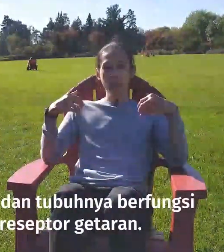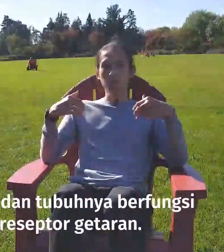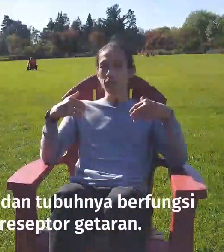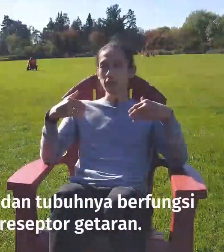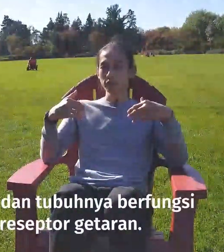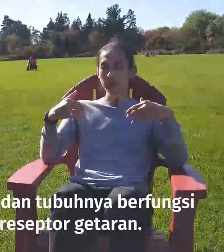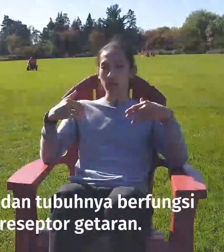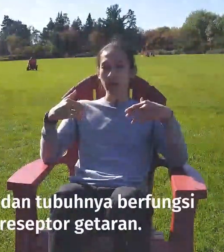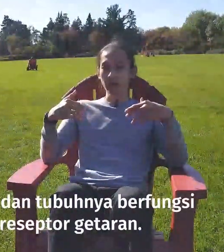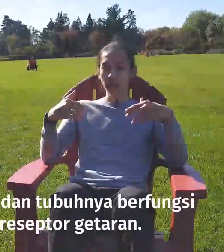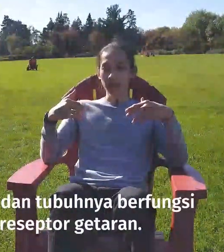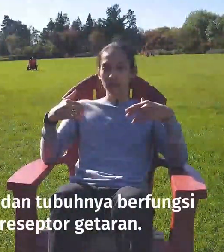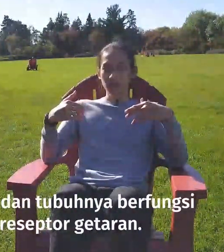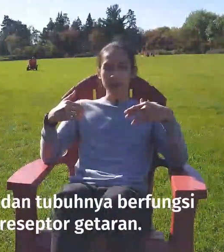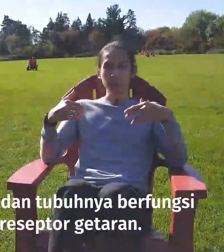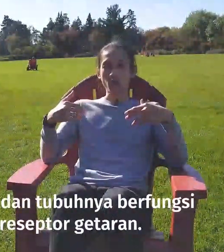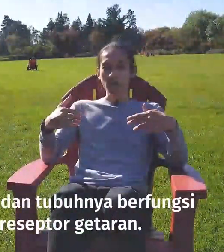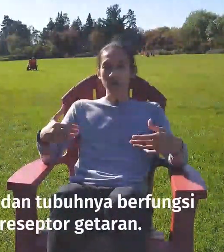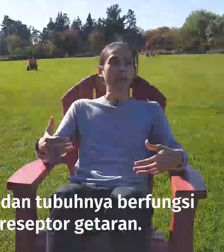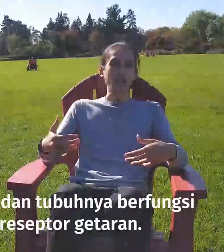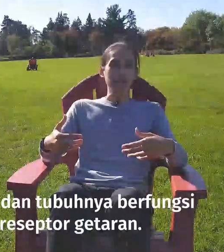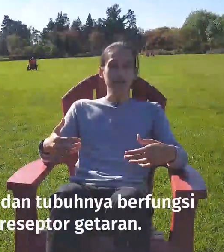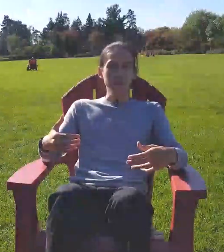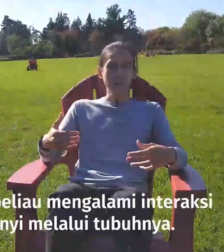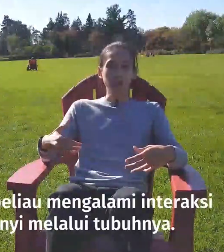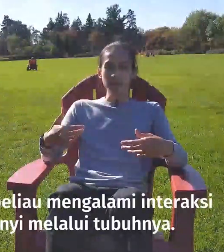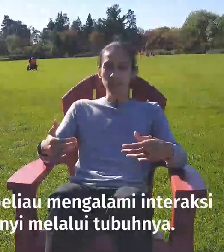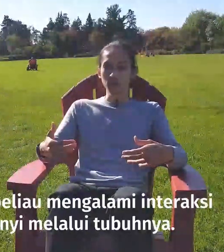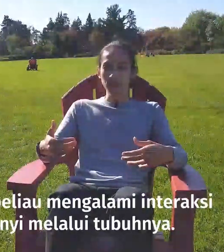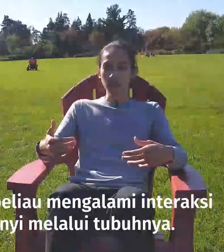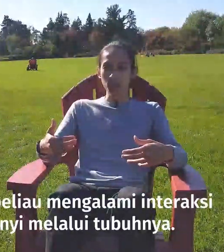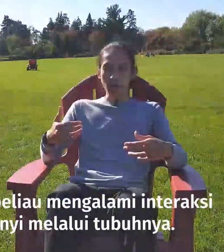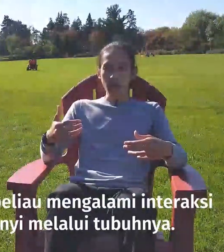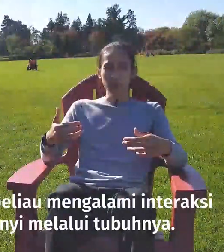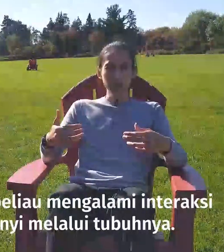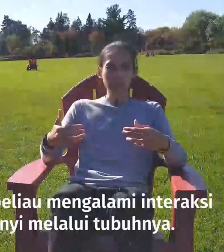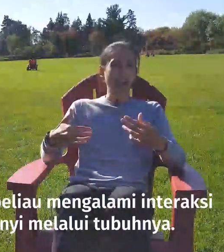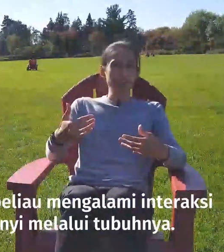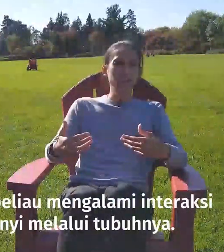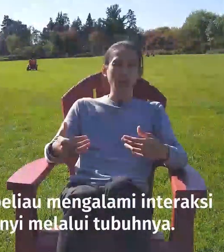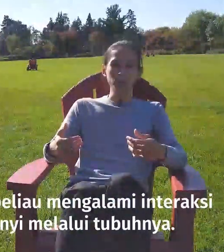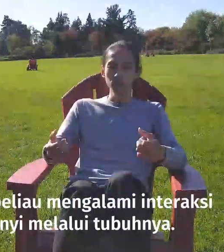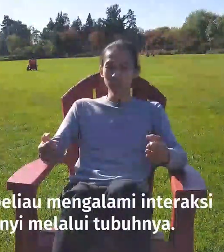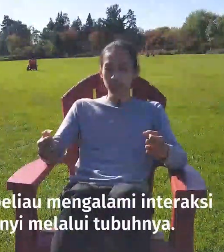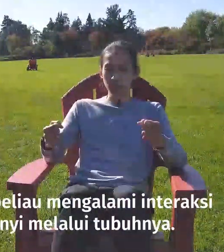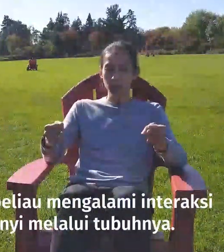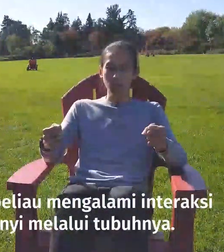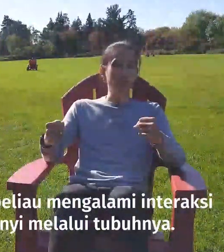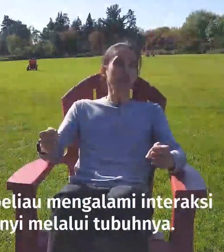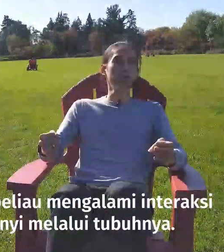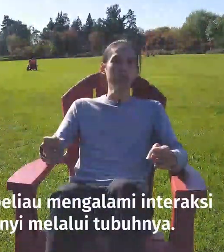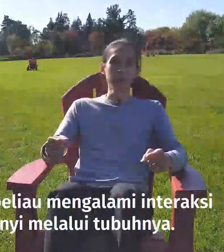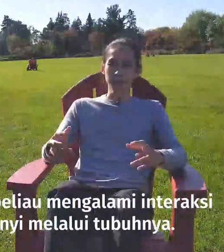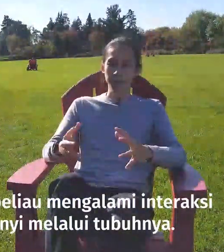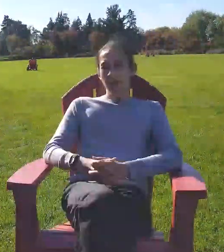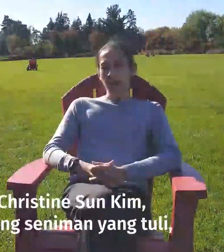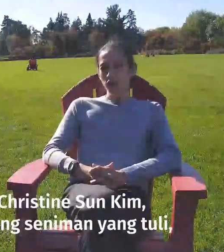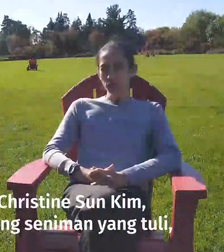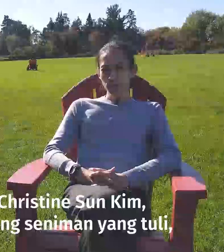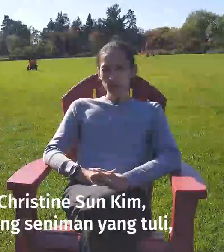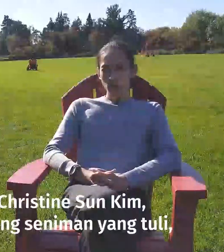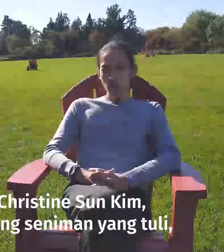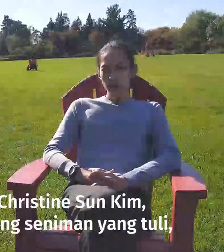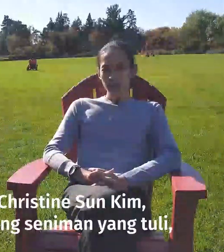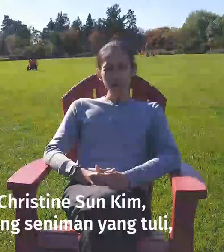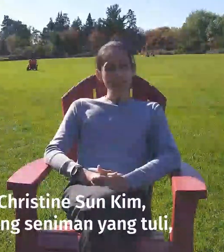dan tubuhnya berfungsi sebagai reseptor getaran nah dari situ Beliau mengalami interaksi dengan bunyi melalui tubuhnya